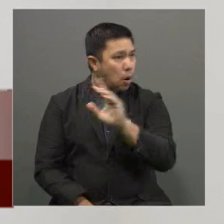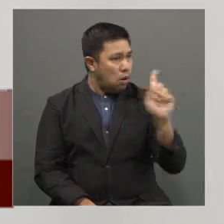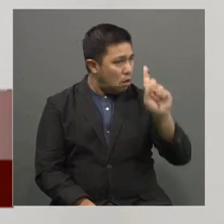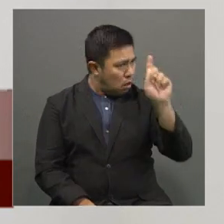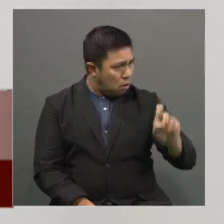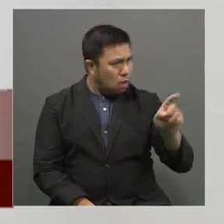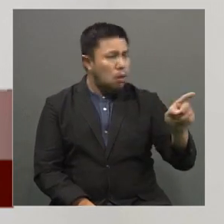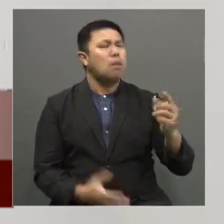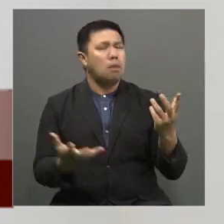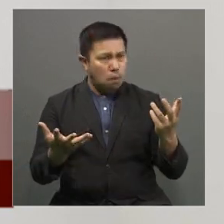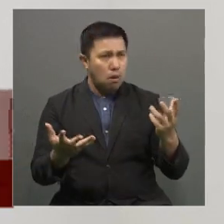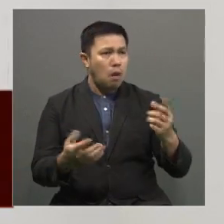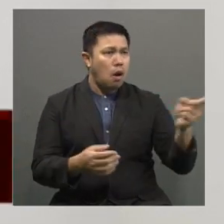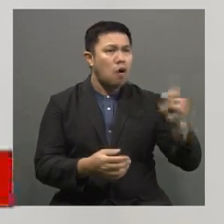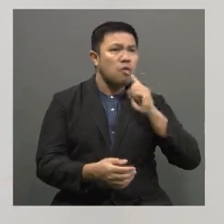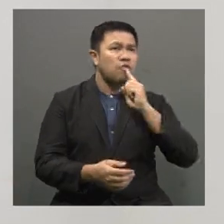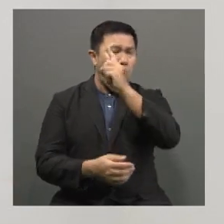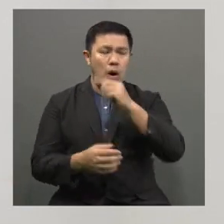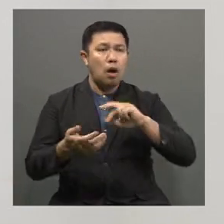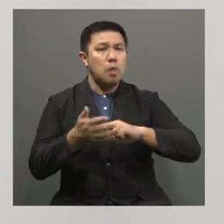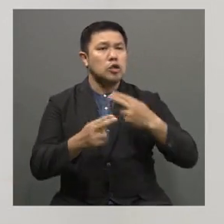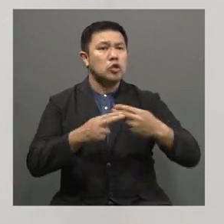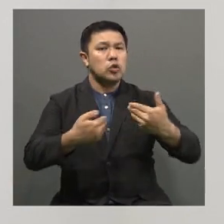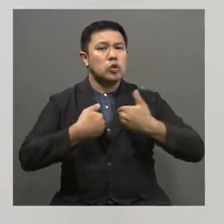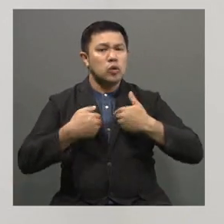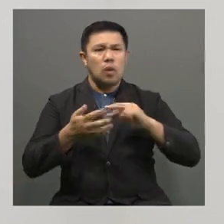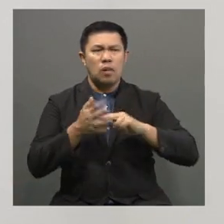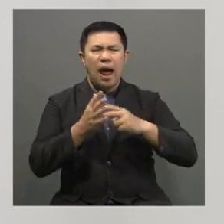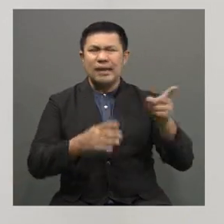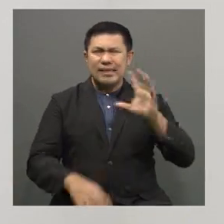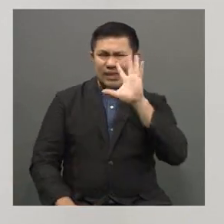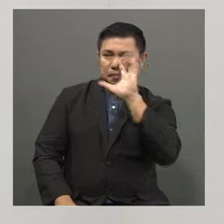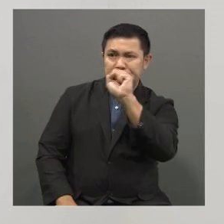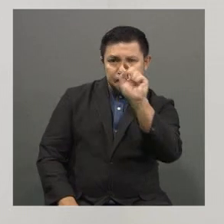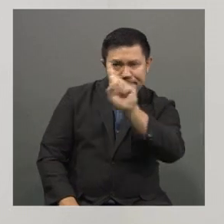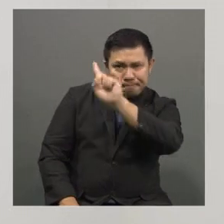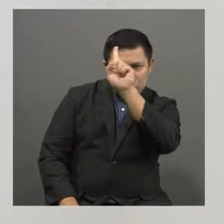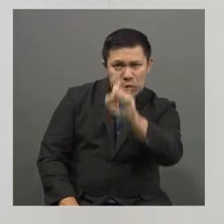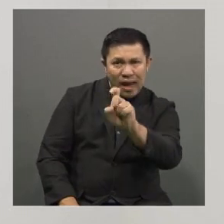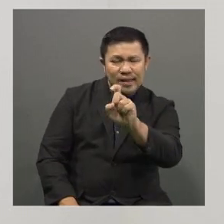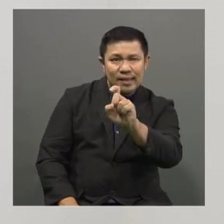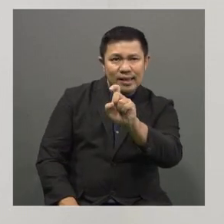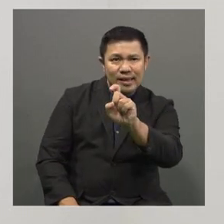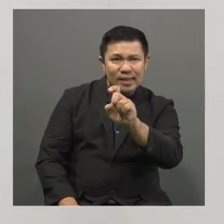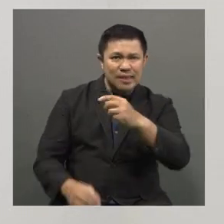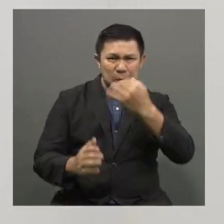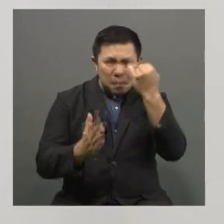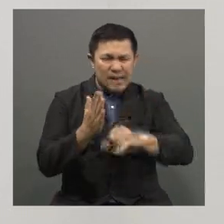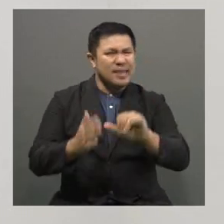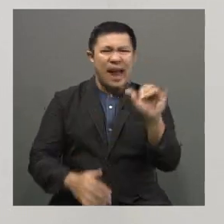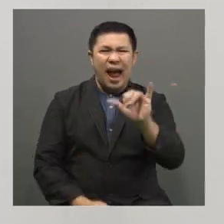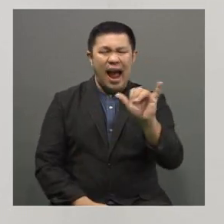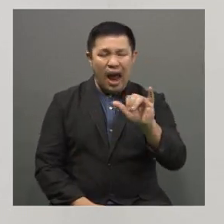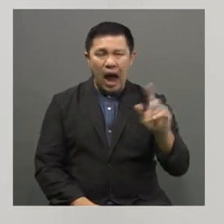ส่งเรื่องไปกล่าวหาผมมันเป็นการแค่อะไรครับตั้งข้อสังเกตเข้าใจตั้งข้อ